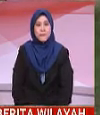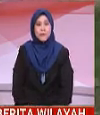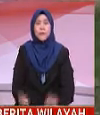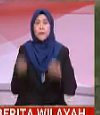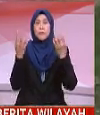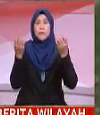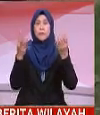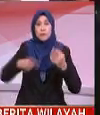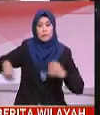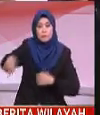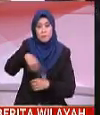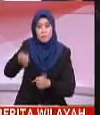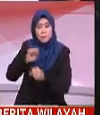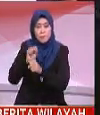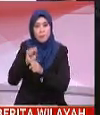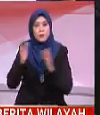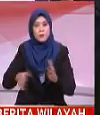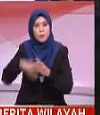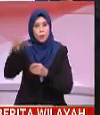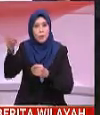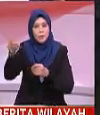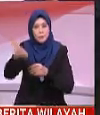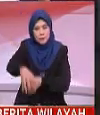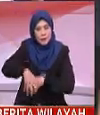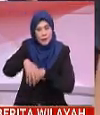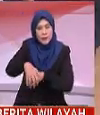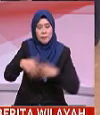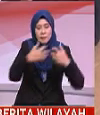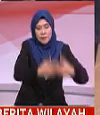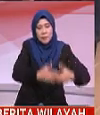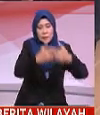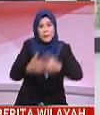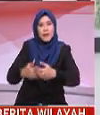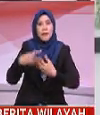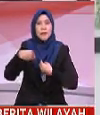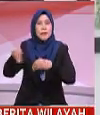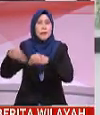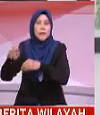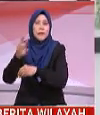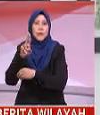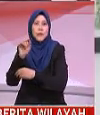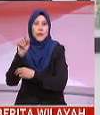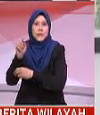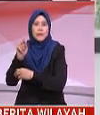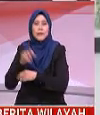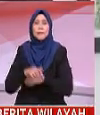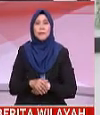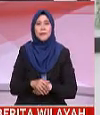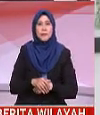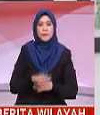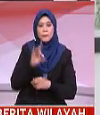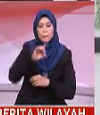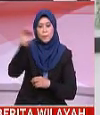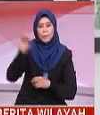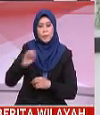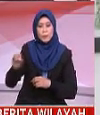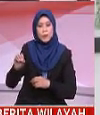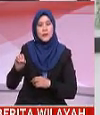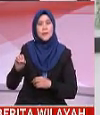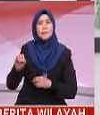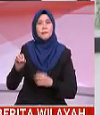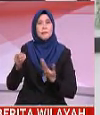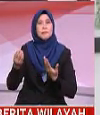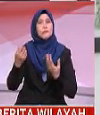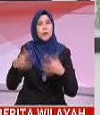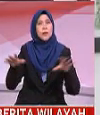Kebanyakan mereka merupakan pekerja asing sektor perladangan, perkilangan dan peruncitan. Lebih kurang 80% daripada 116,000 itu